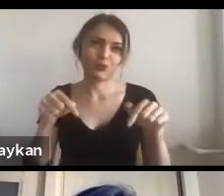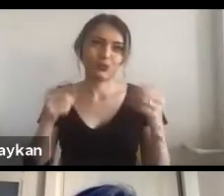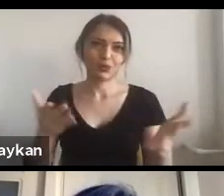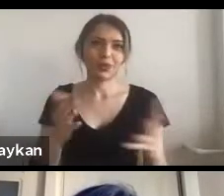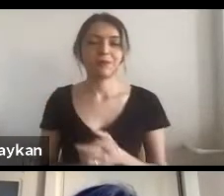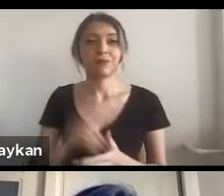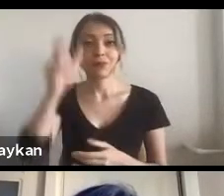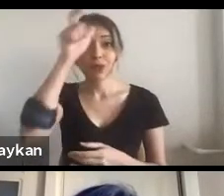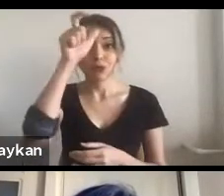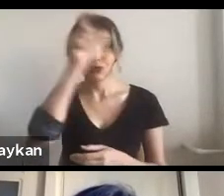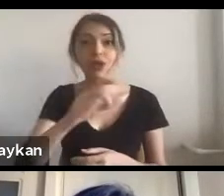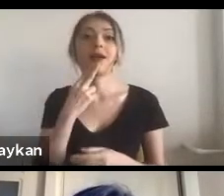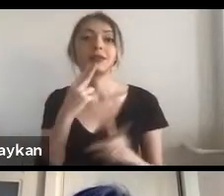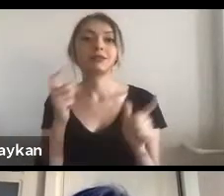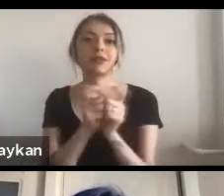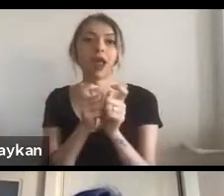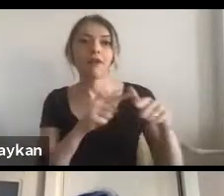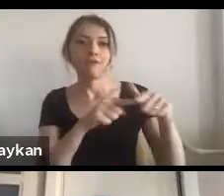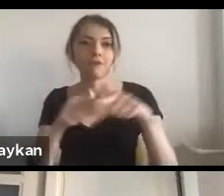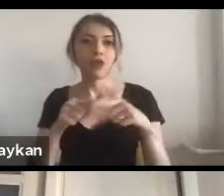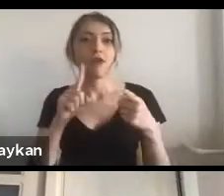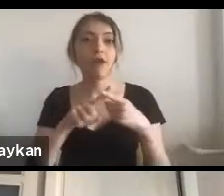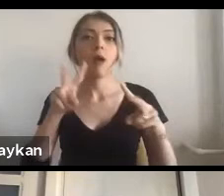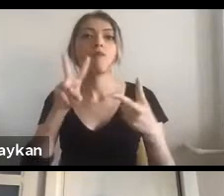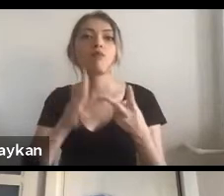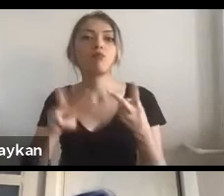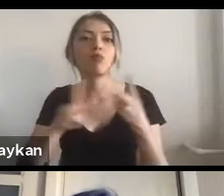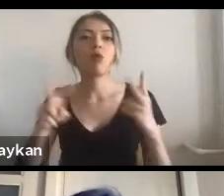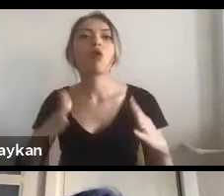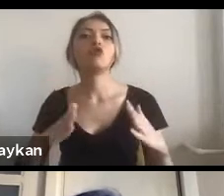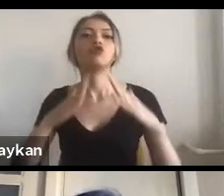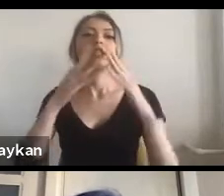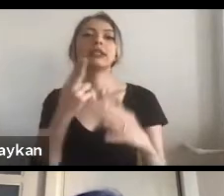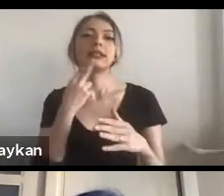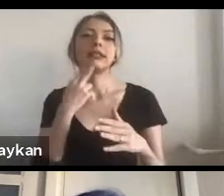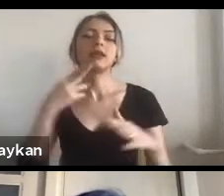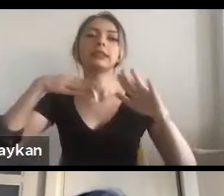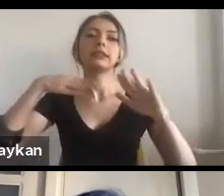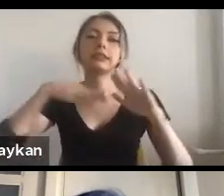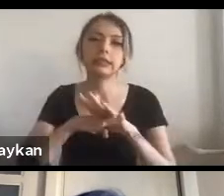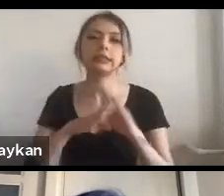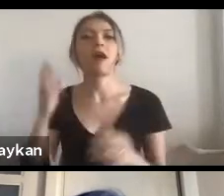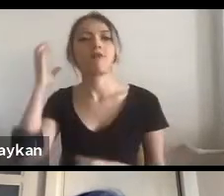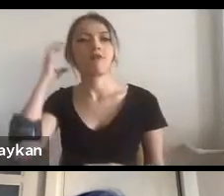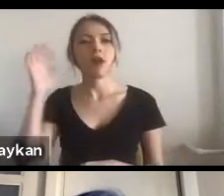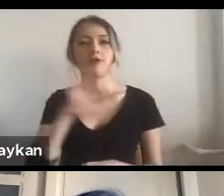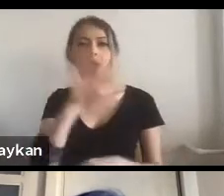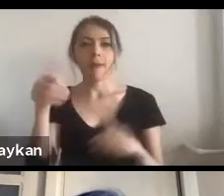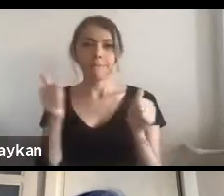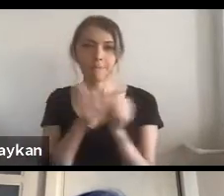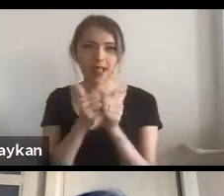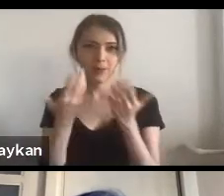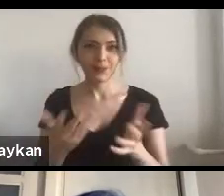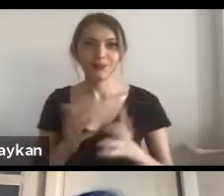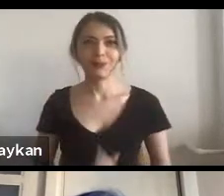Kadın Dernekleri Federasyonu ve Mor Çatı Kadın Sığınağı Vakfı ile buradayız.